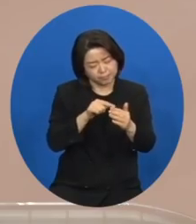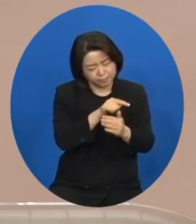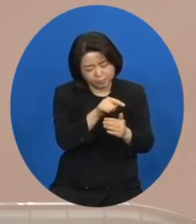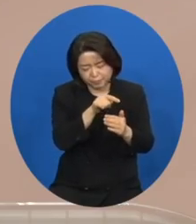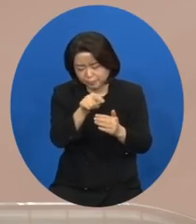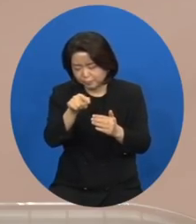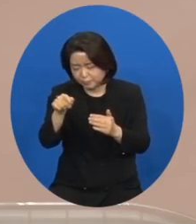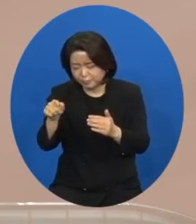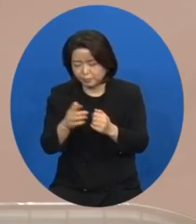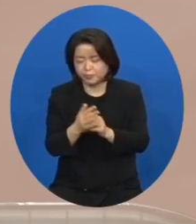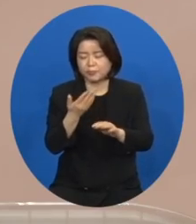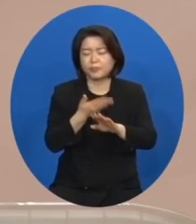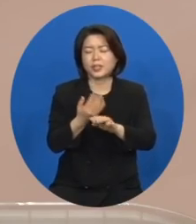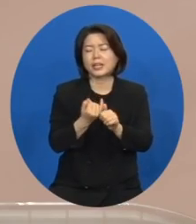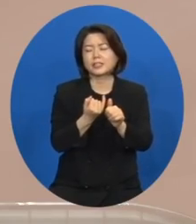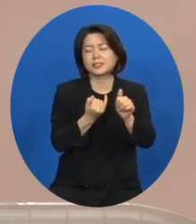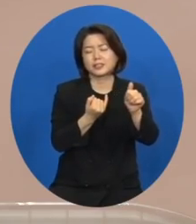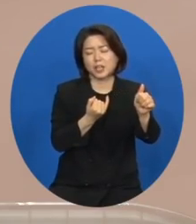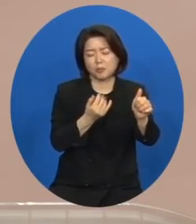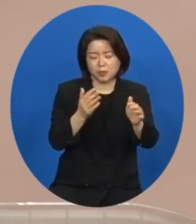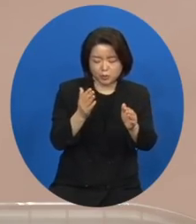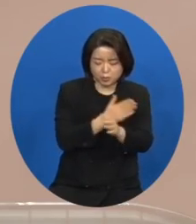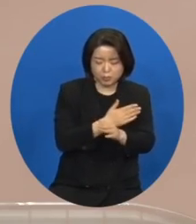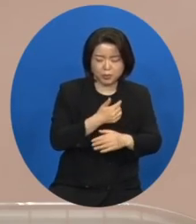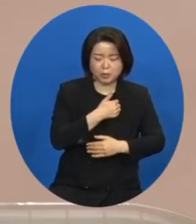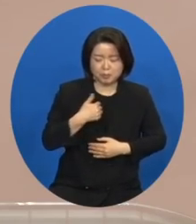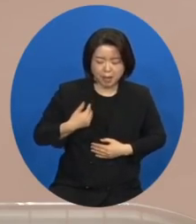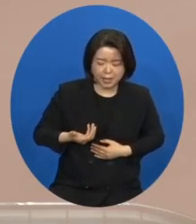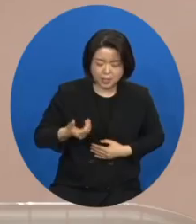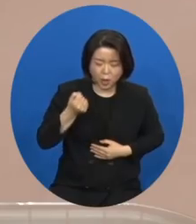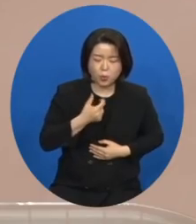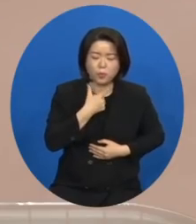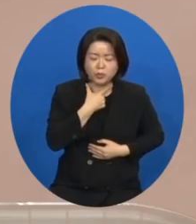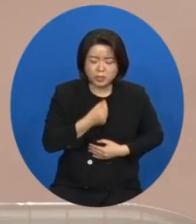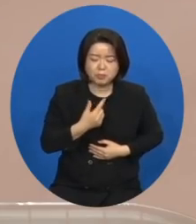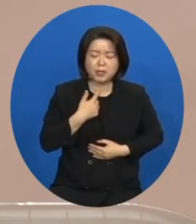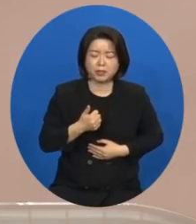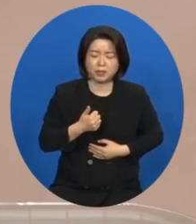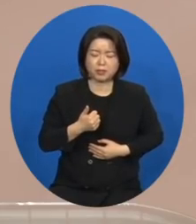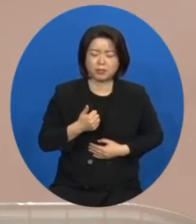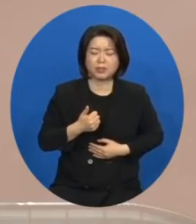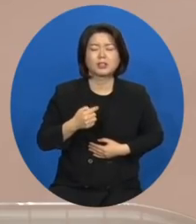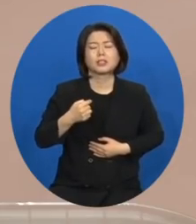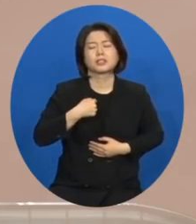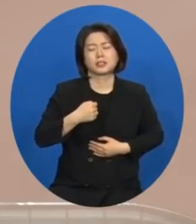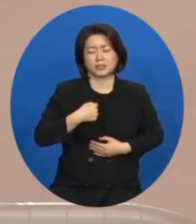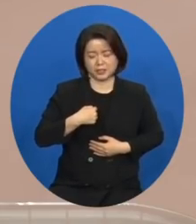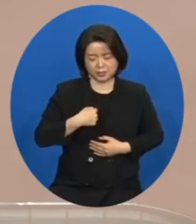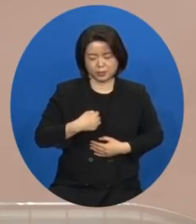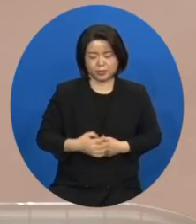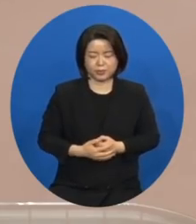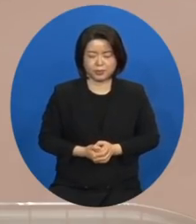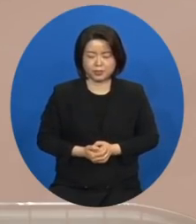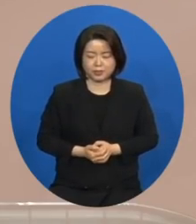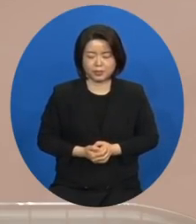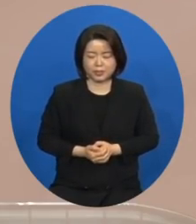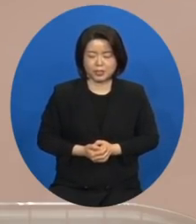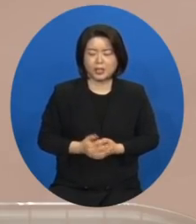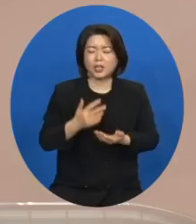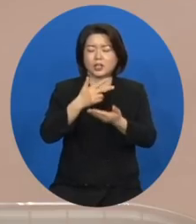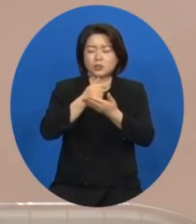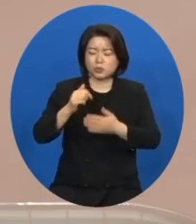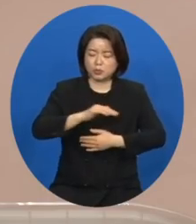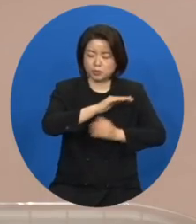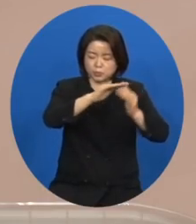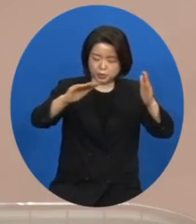남편들에게 서 만 적을 어려 얻으려 했던 것이 바로 우리 자신입니다 주님 우리